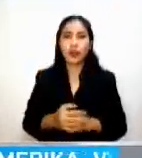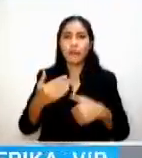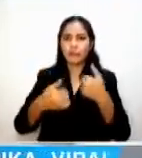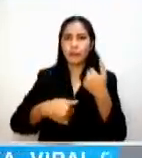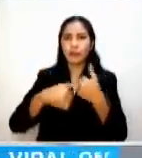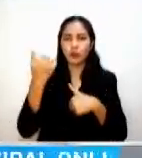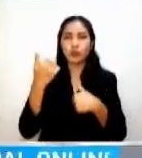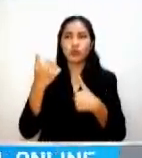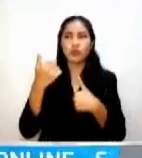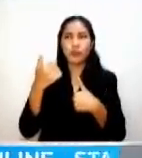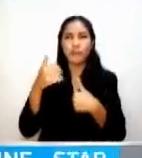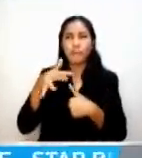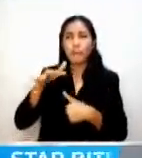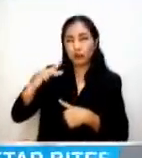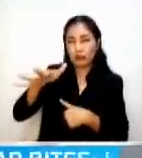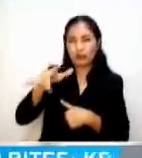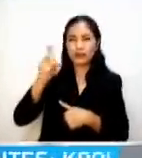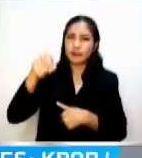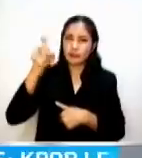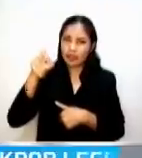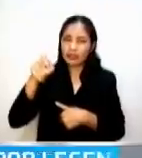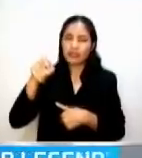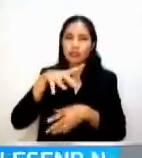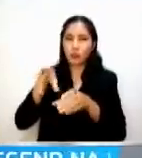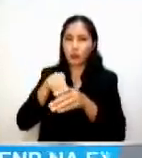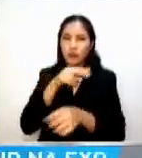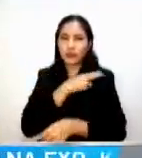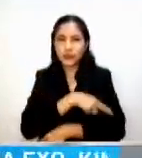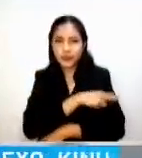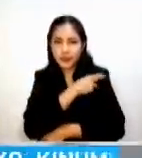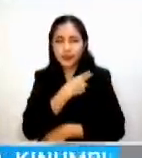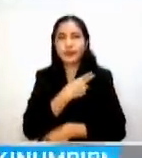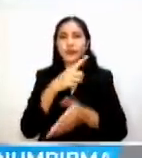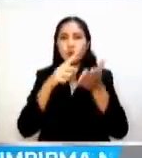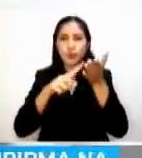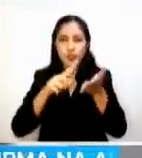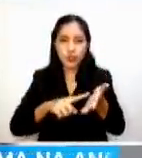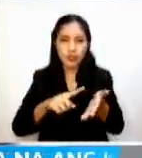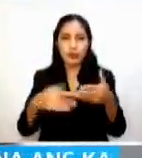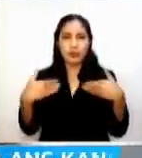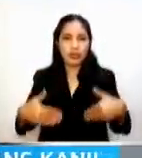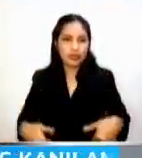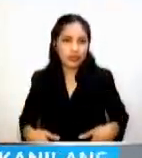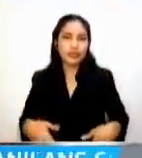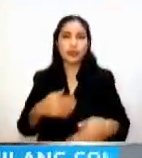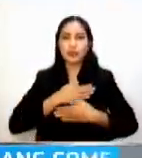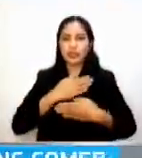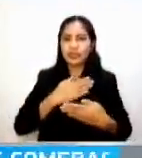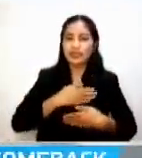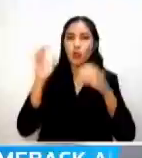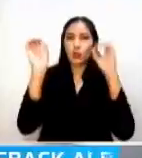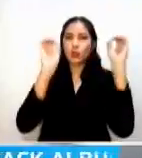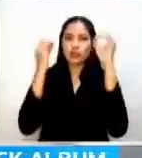no? They require monitoring. Some of them monitor their vital signs, their oxygen levels. Mape-prevent, if we